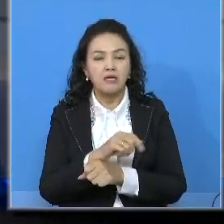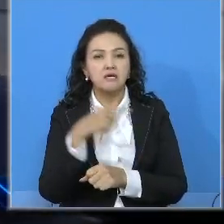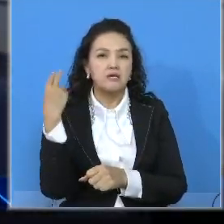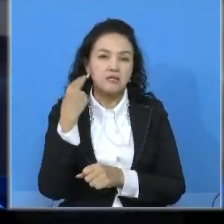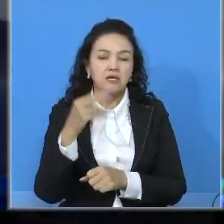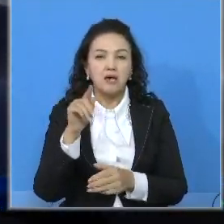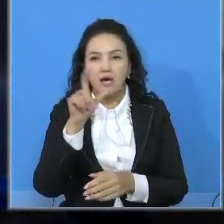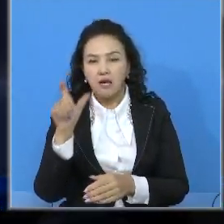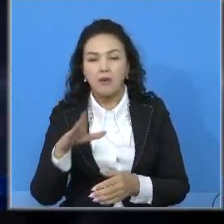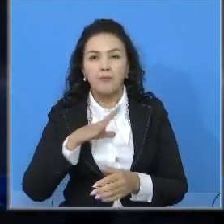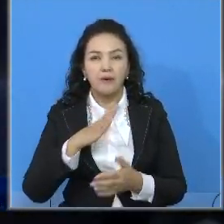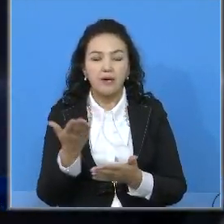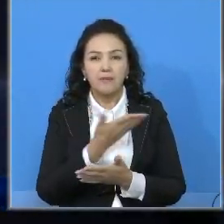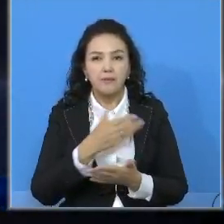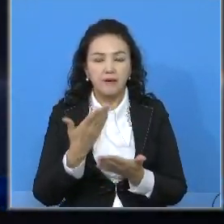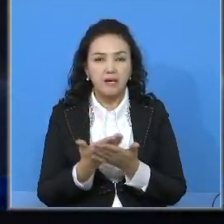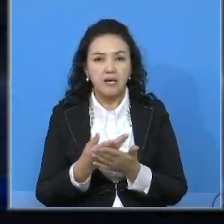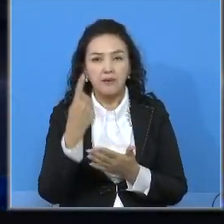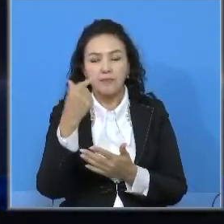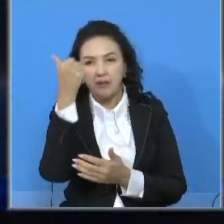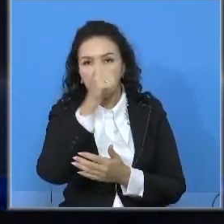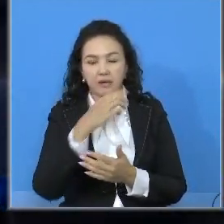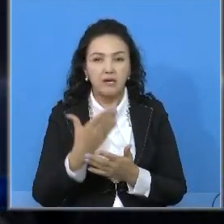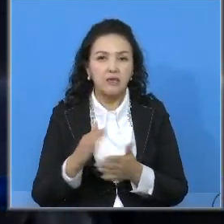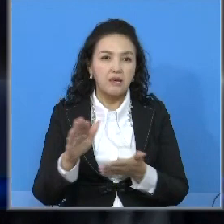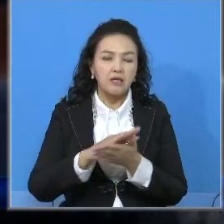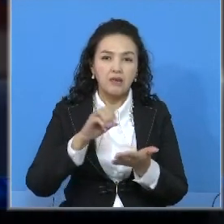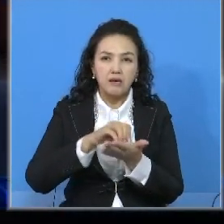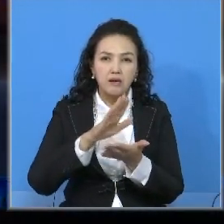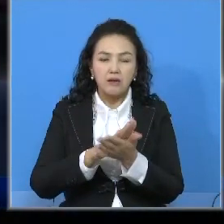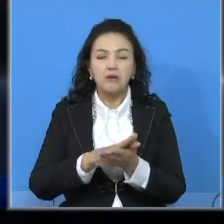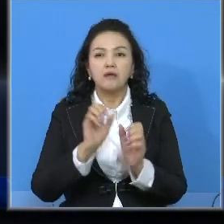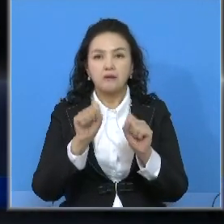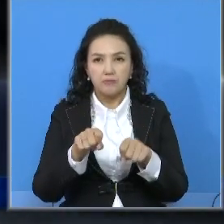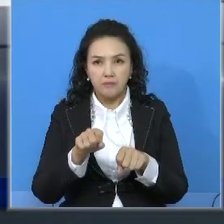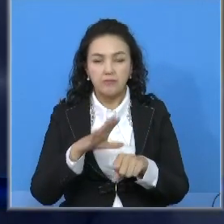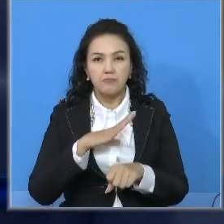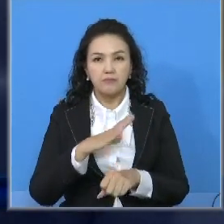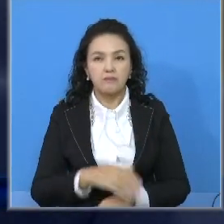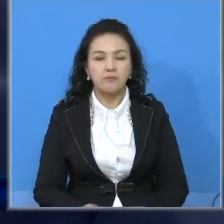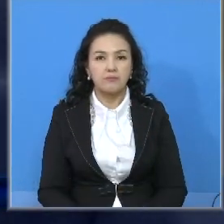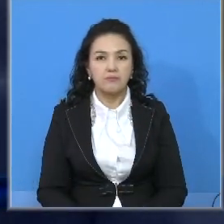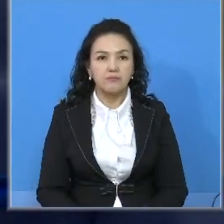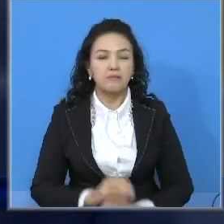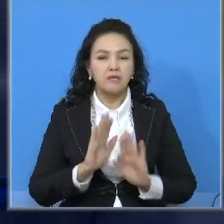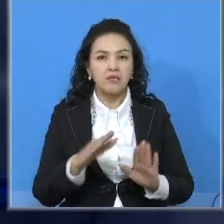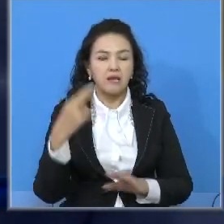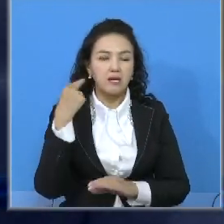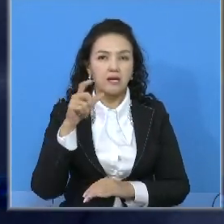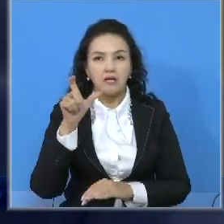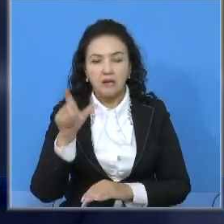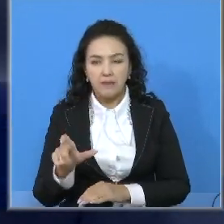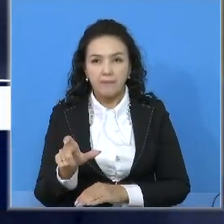азаматына тиесілі болса, ол біздің елде бір жыл мерзімге дейін еш тіркеусіз жүре алады. Тек қана шетел